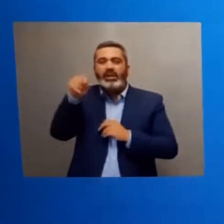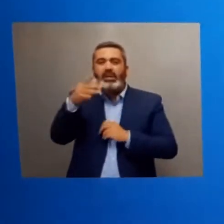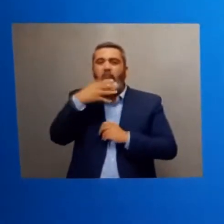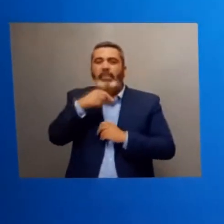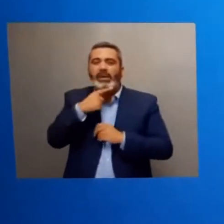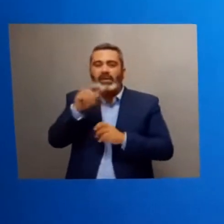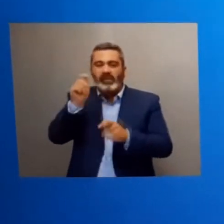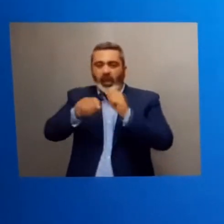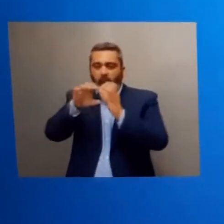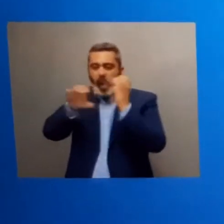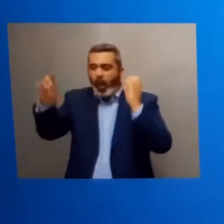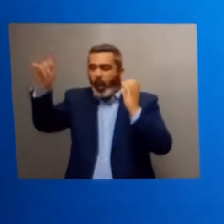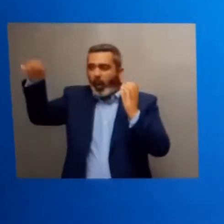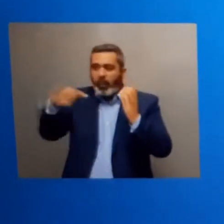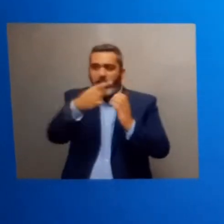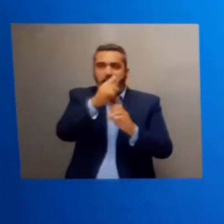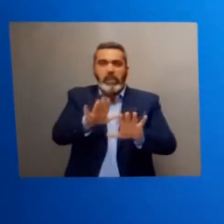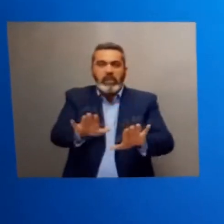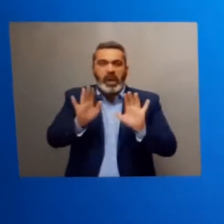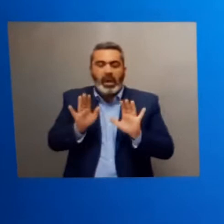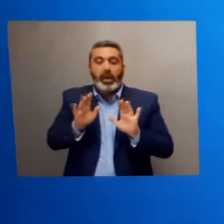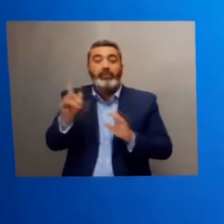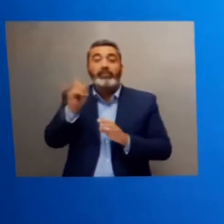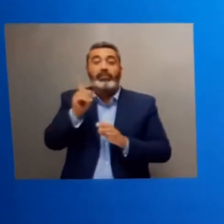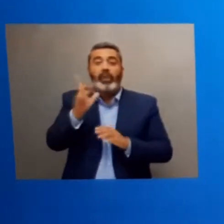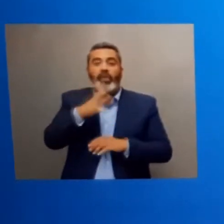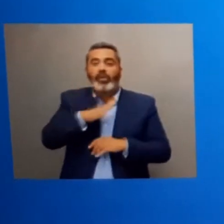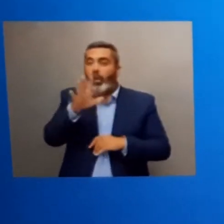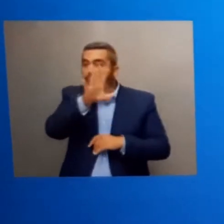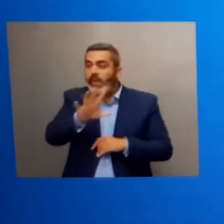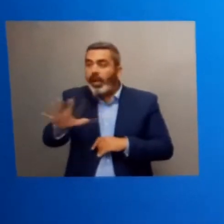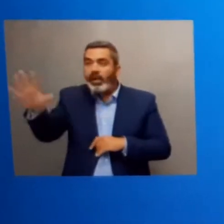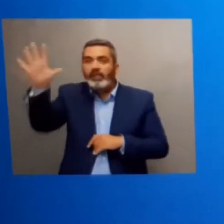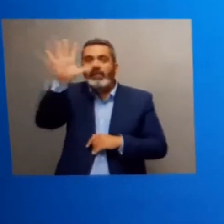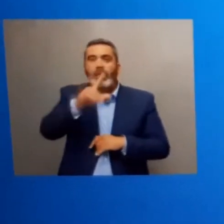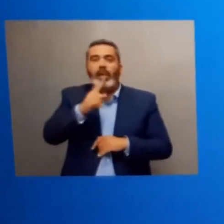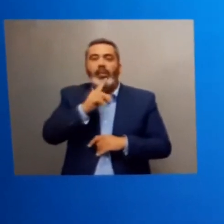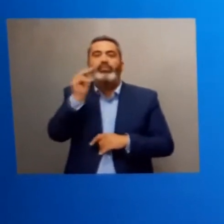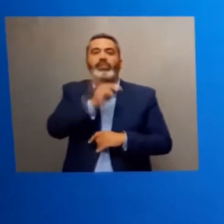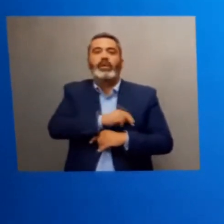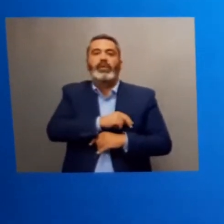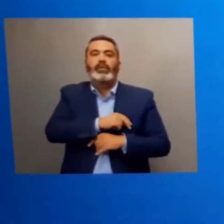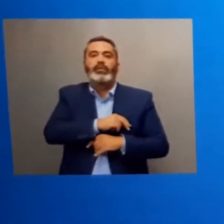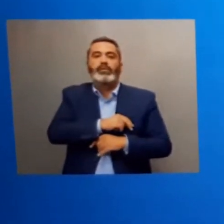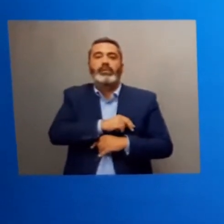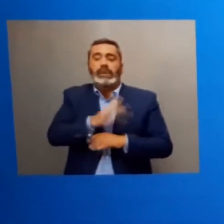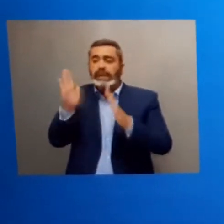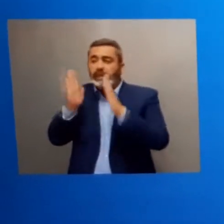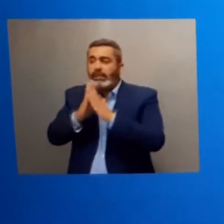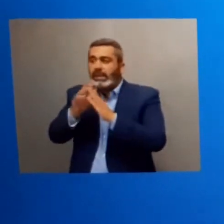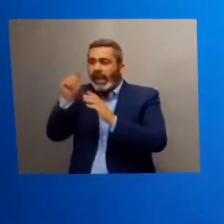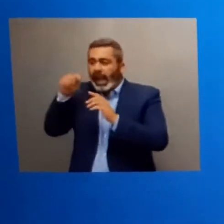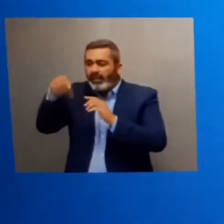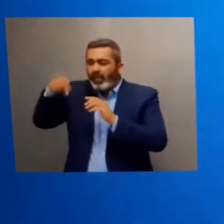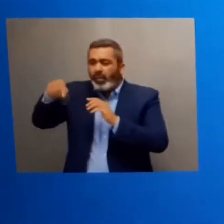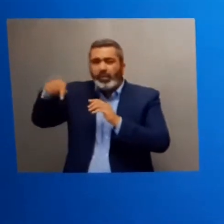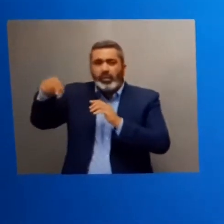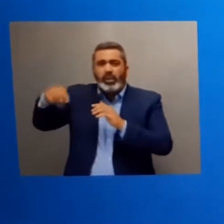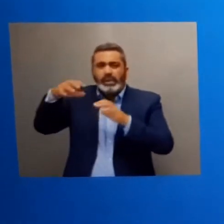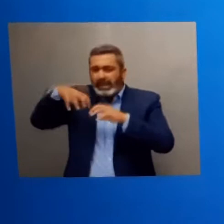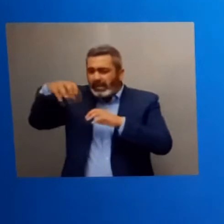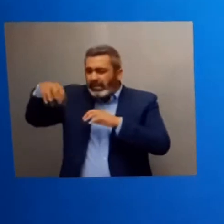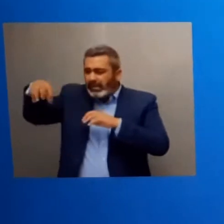αερίου, αλλά να ωφεληθεί και η περιφέρεια, το κάθε νοικοκυριό ή κάθε επιχειρήση που θα το